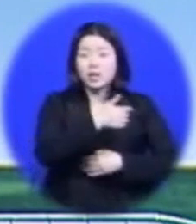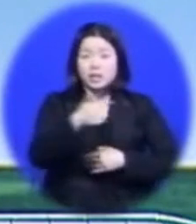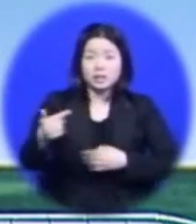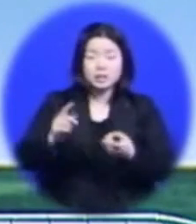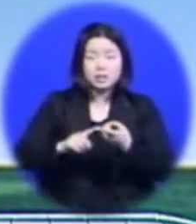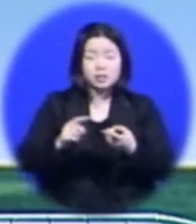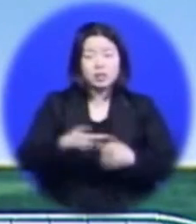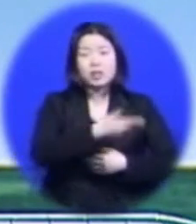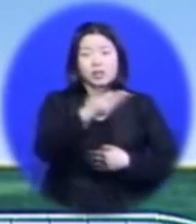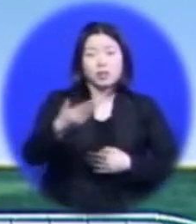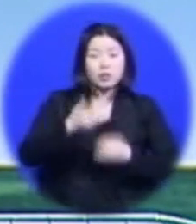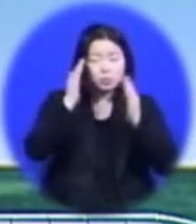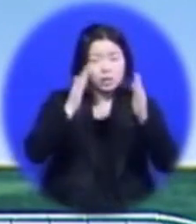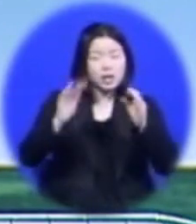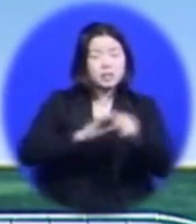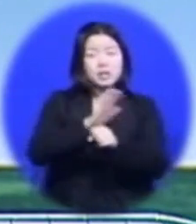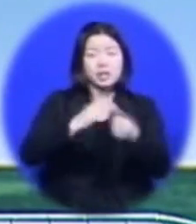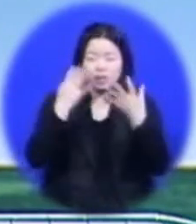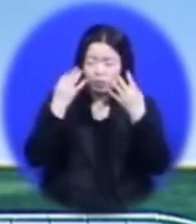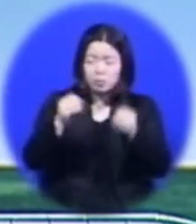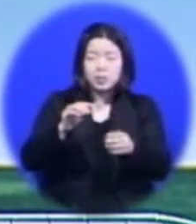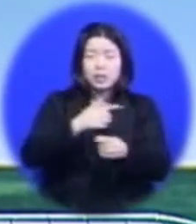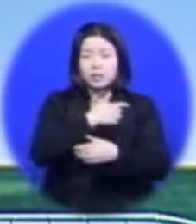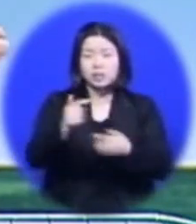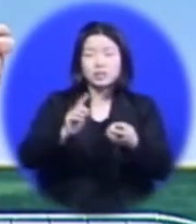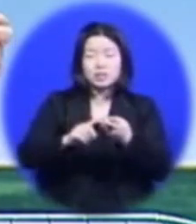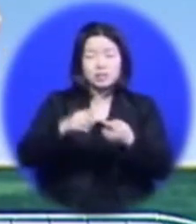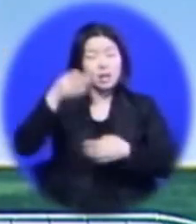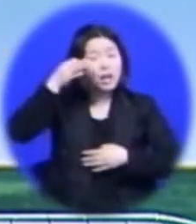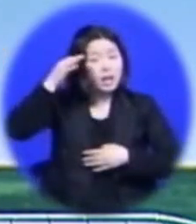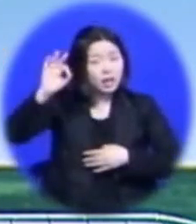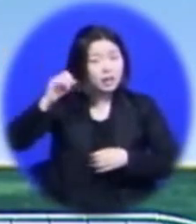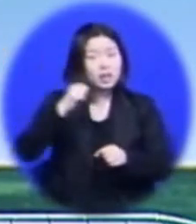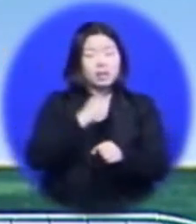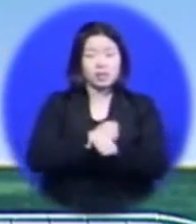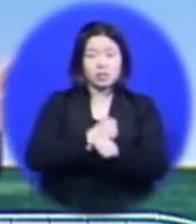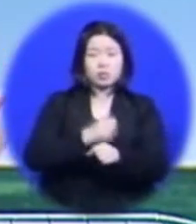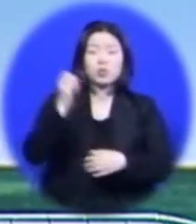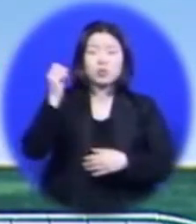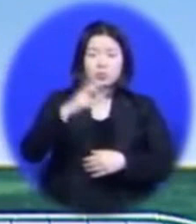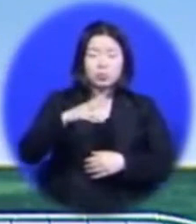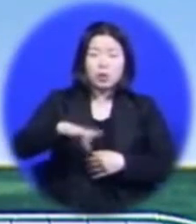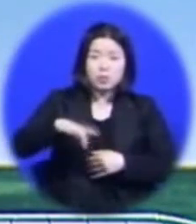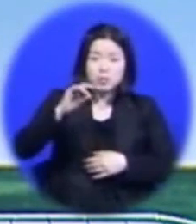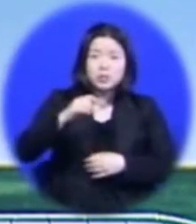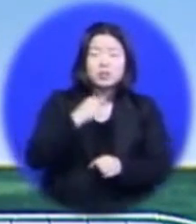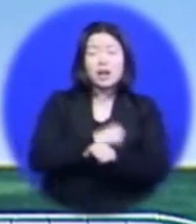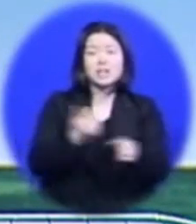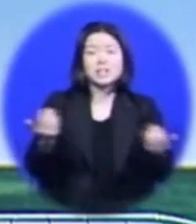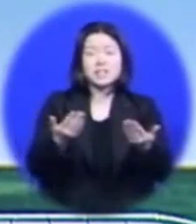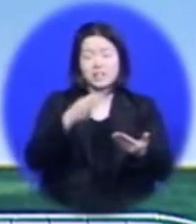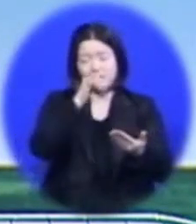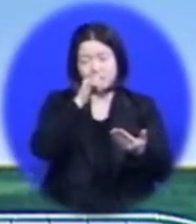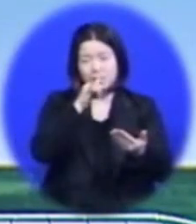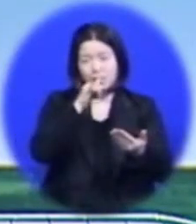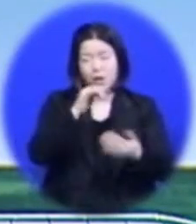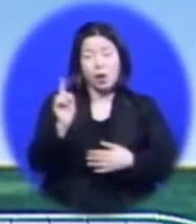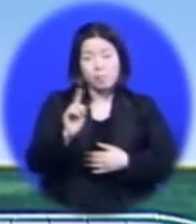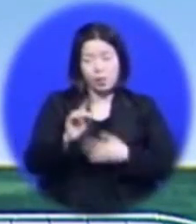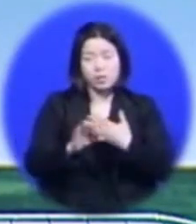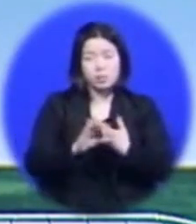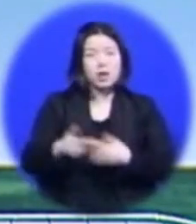향한 사랑이 얼마나 큰지를 깨닫게 하시면서 먼저 하시는 일이 있습니다. 그래서